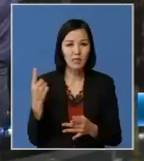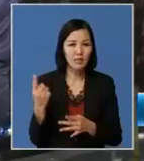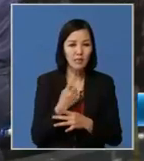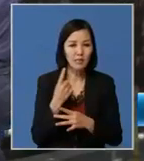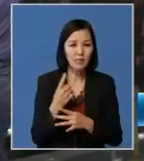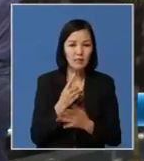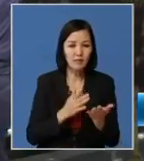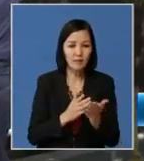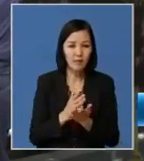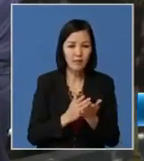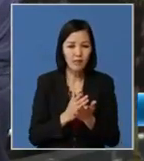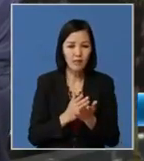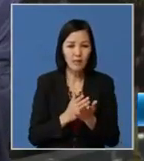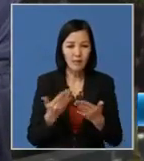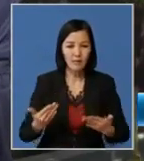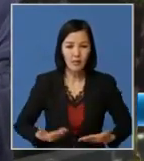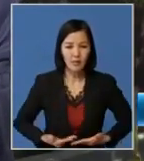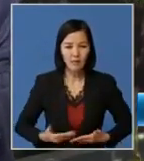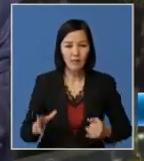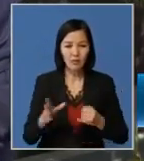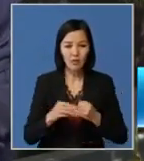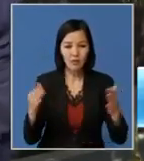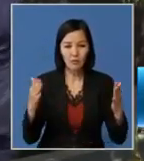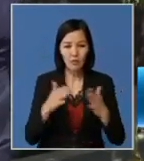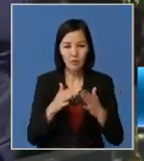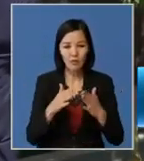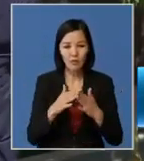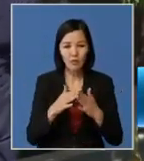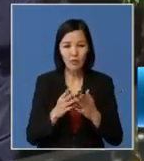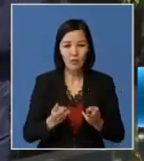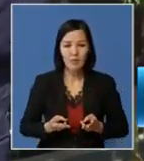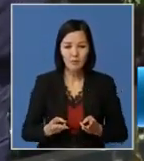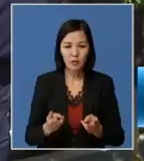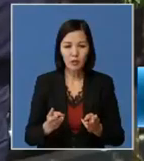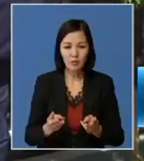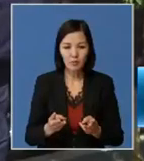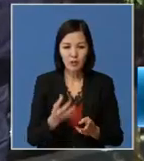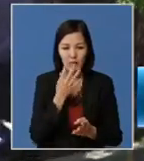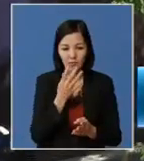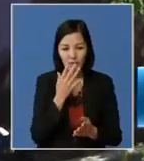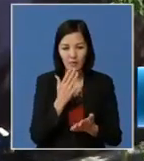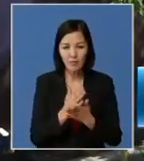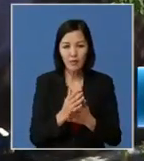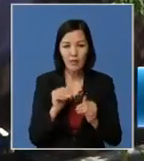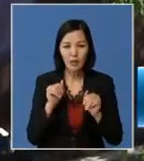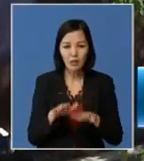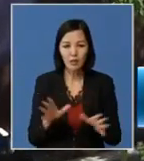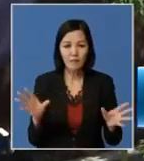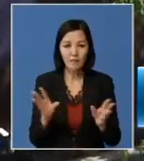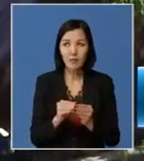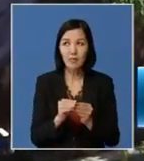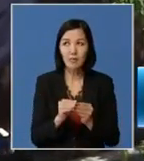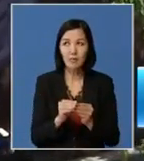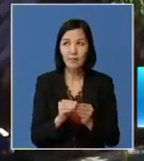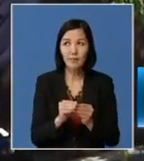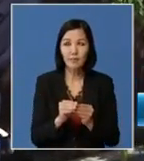ветеран-участник войны, который проживает в частном доме с печным отоплением. И мы решили совместно с